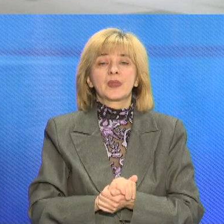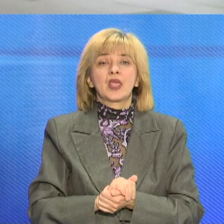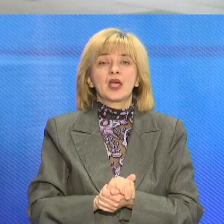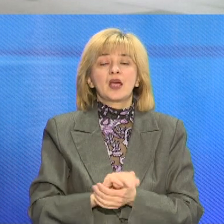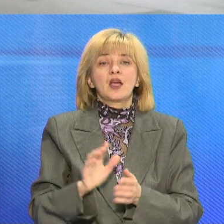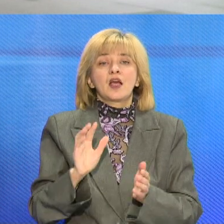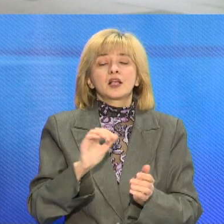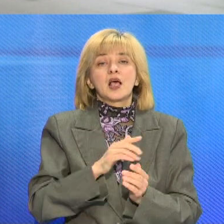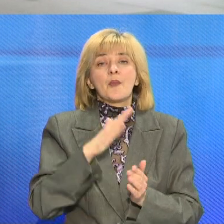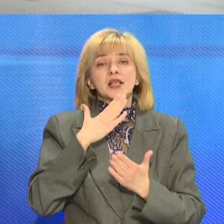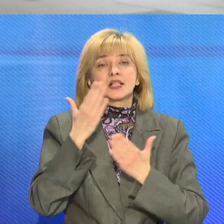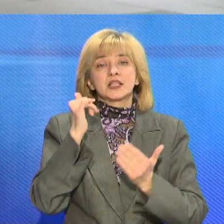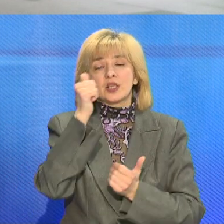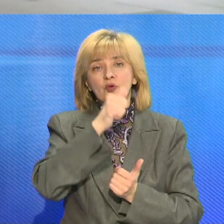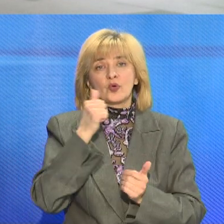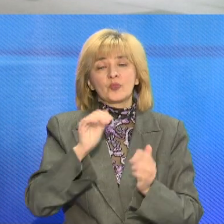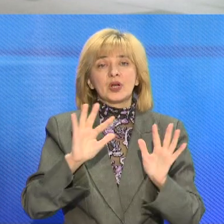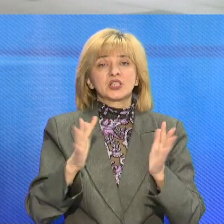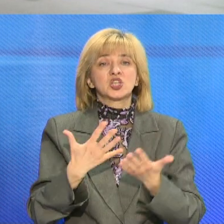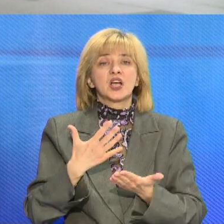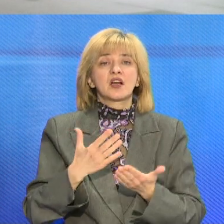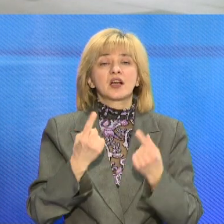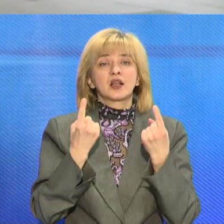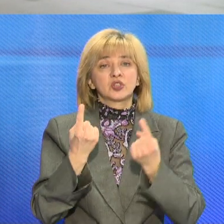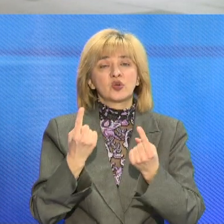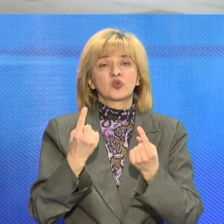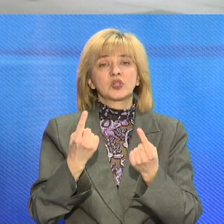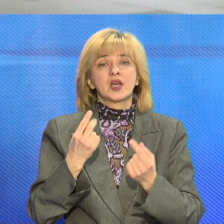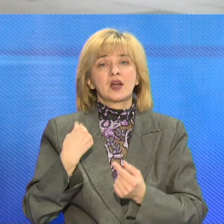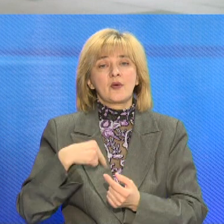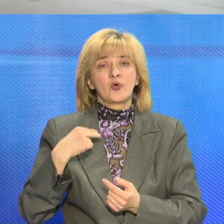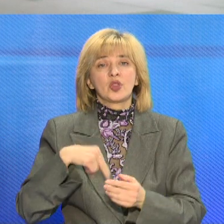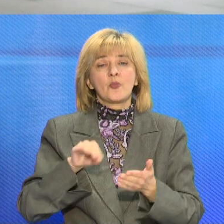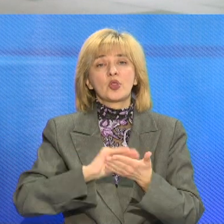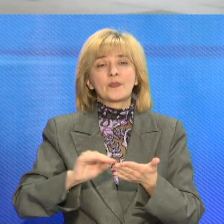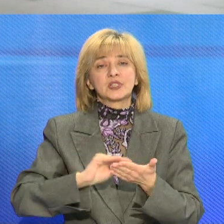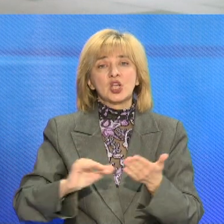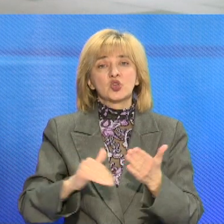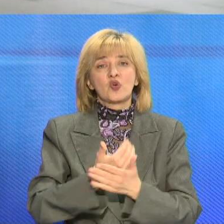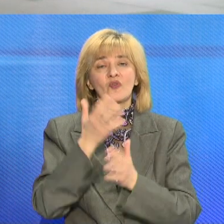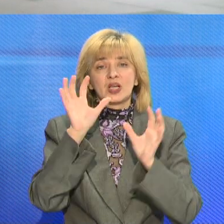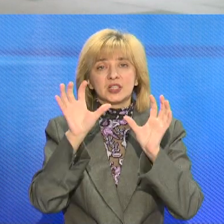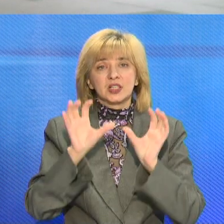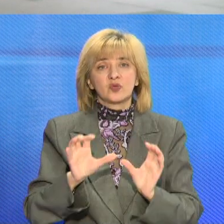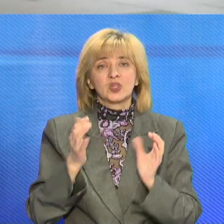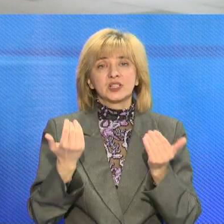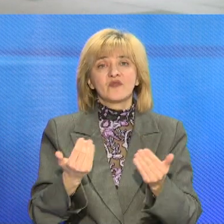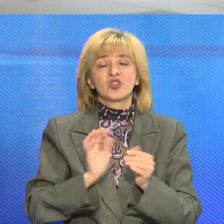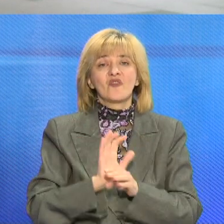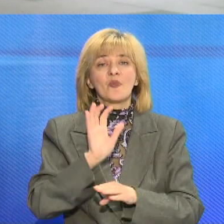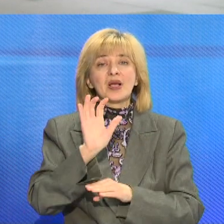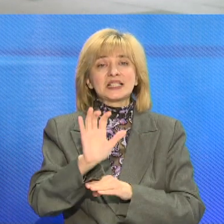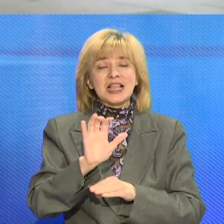такая важная работа по написанию новой конституции. И сегодня в послании президента он об